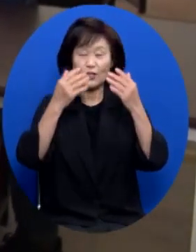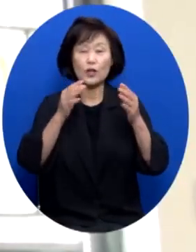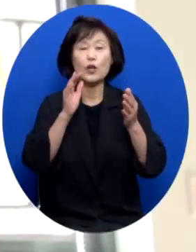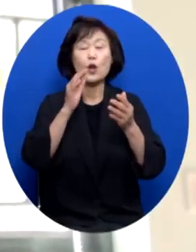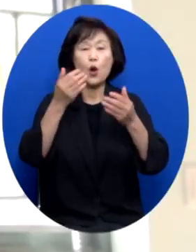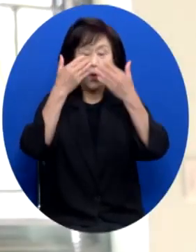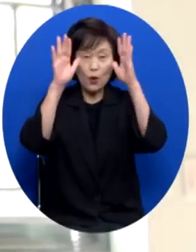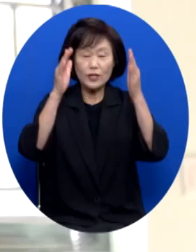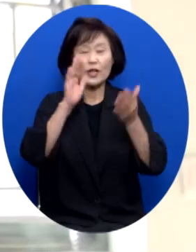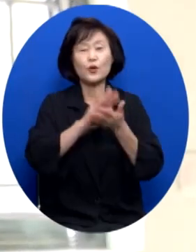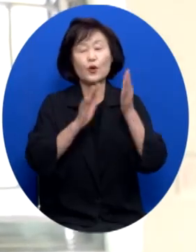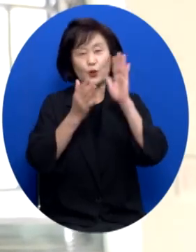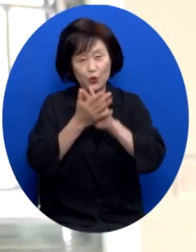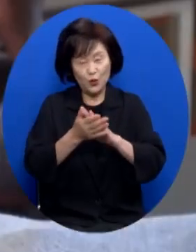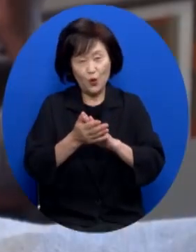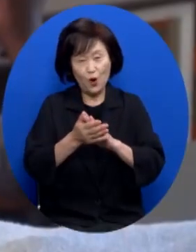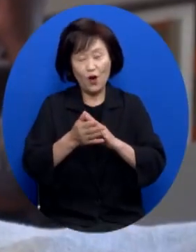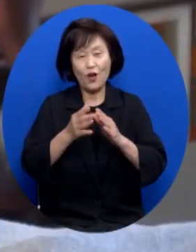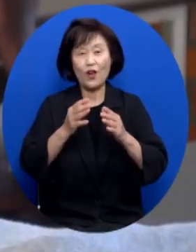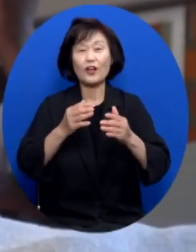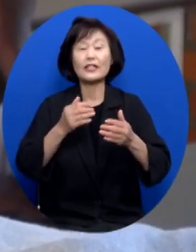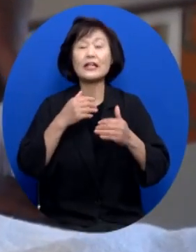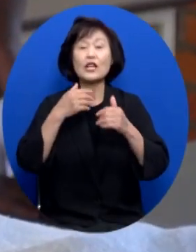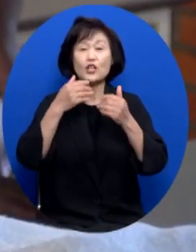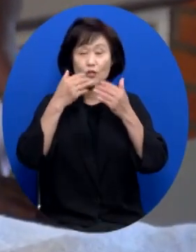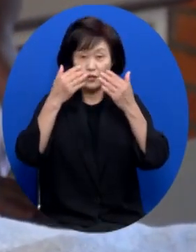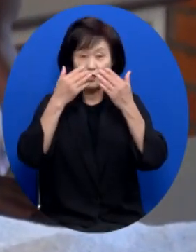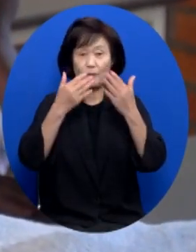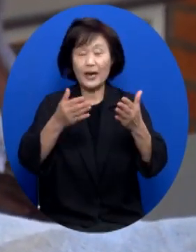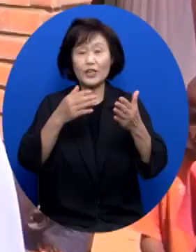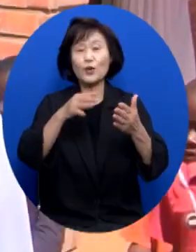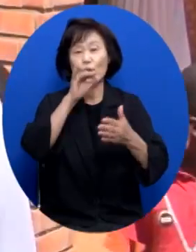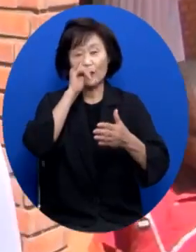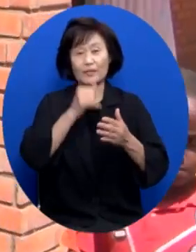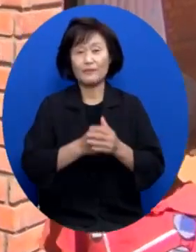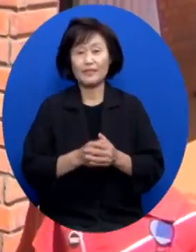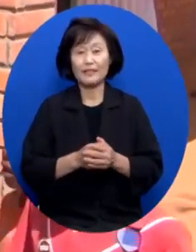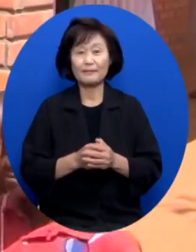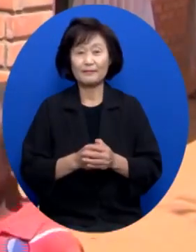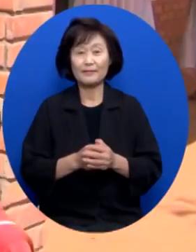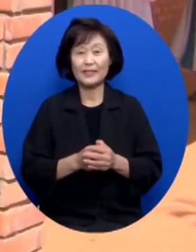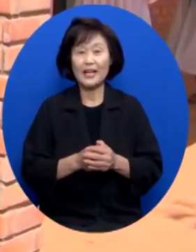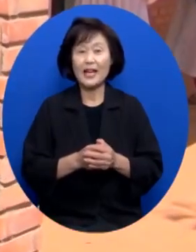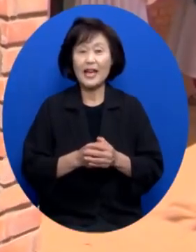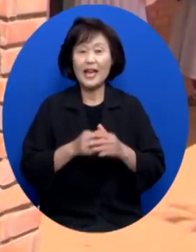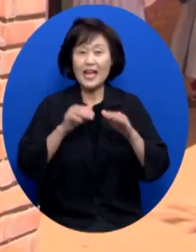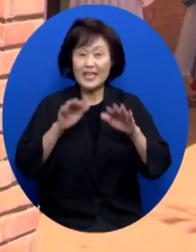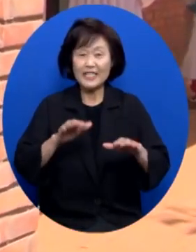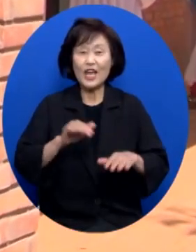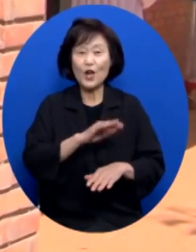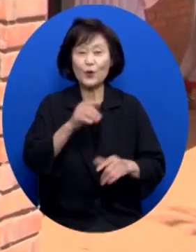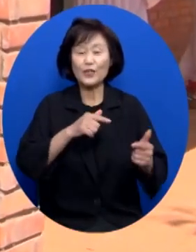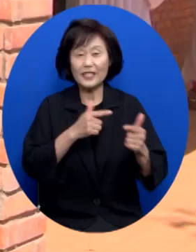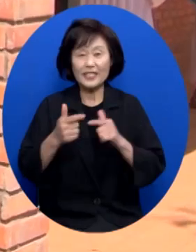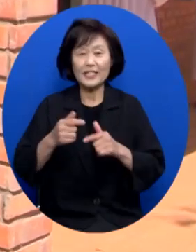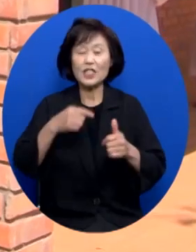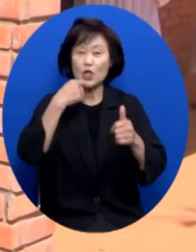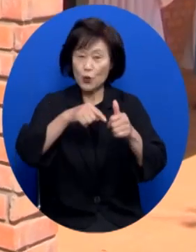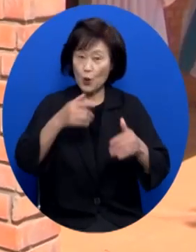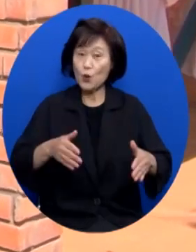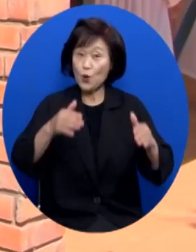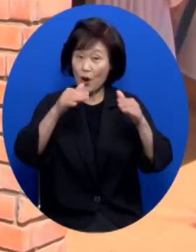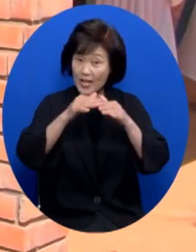운영하며 교육복지를 실현하는 국가적 모델이 되고 있습니다. And now we have